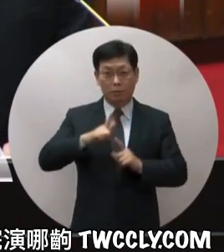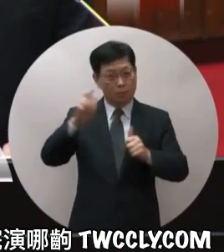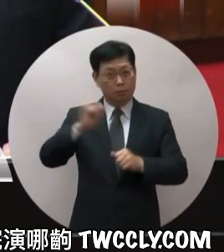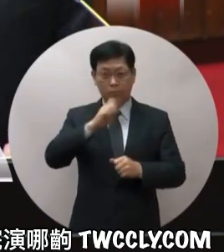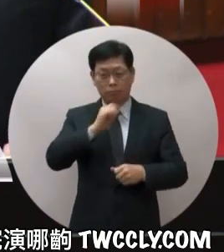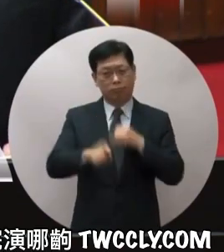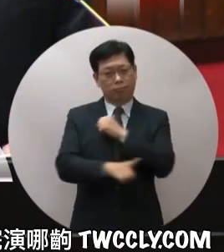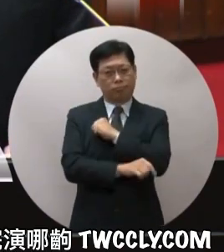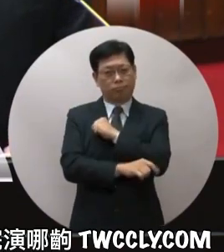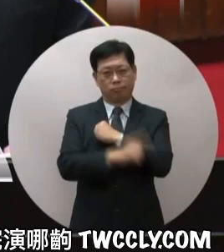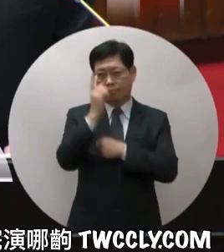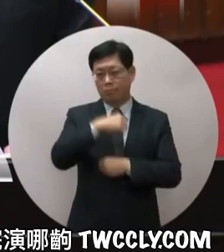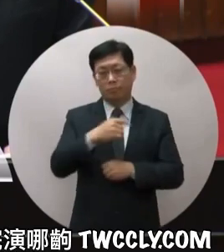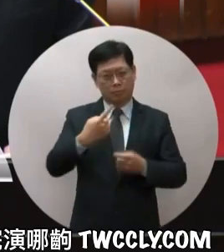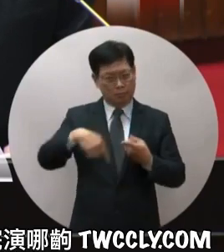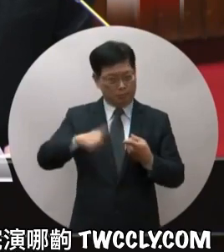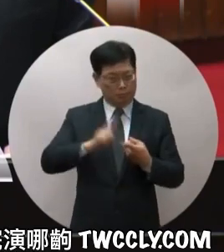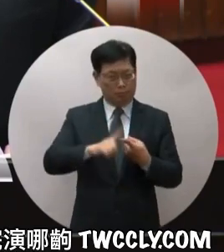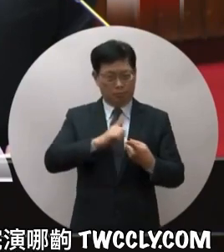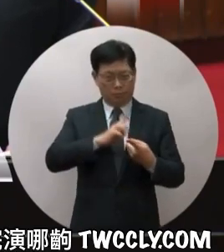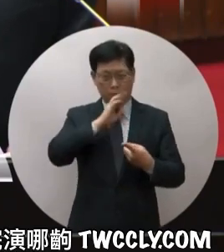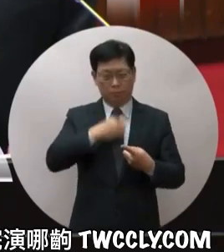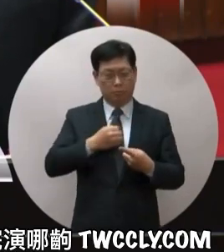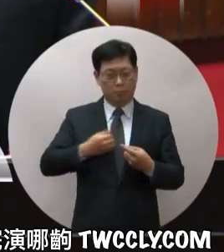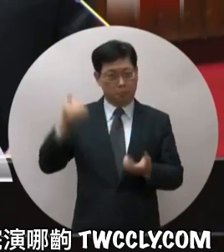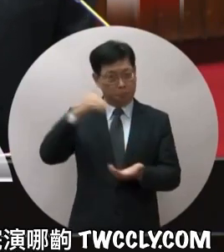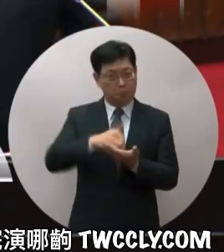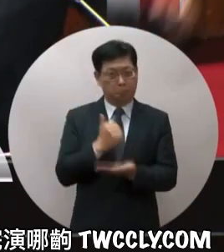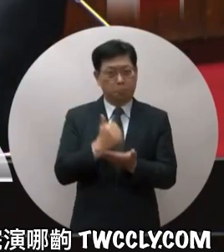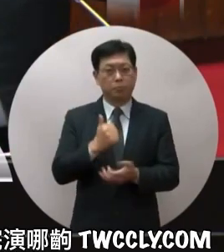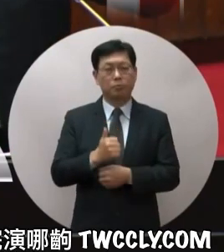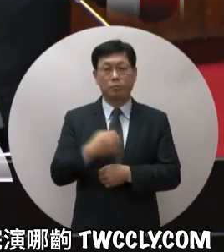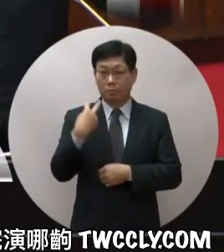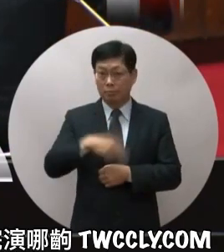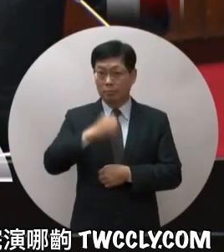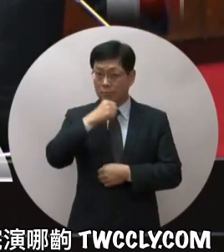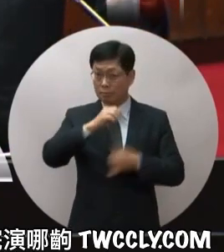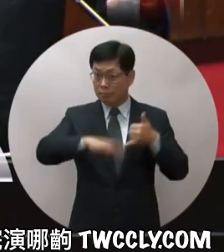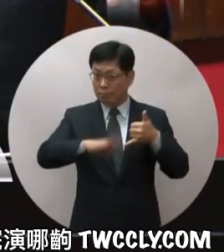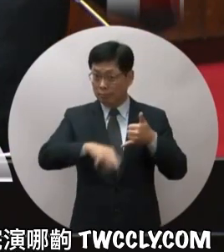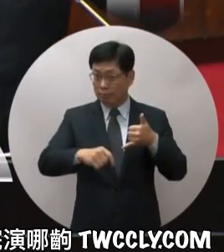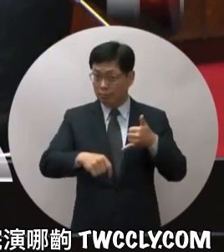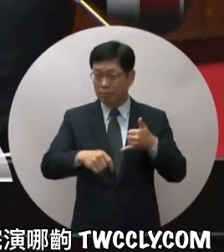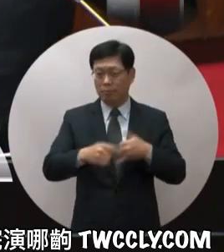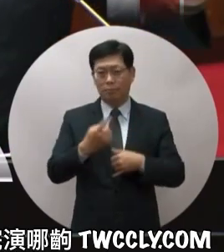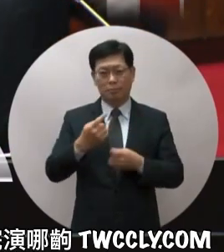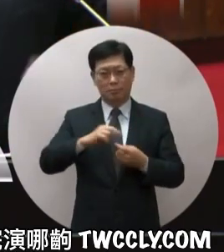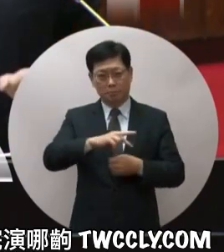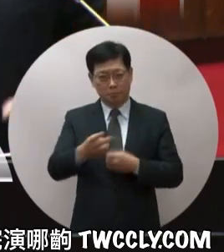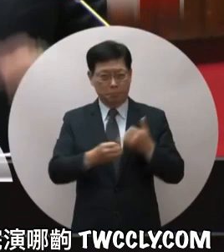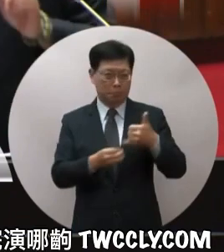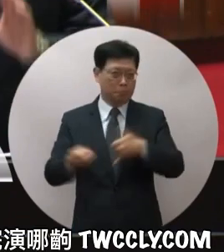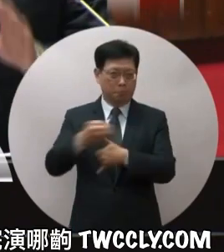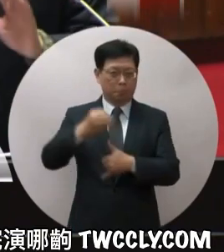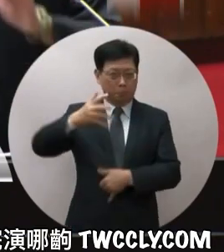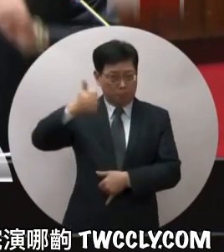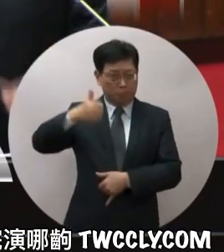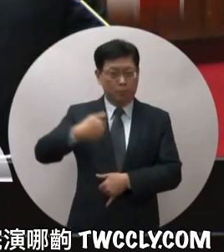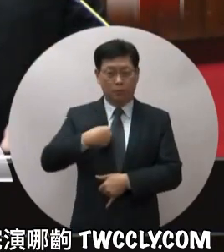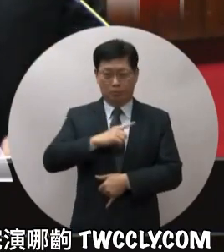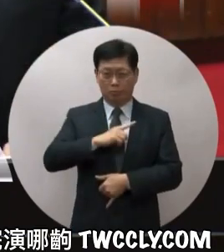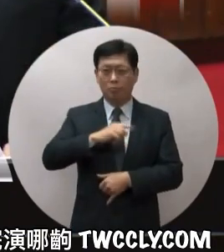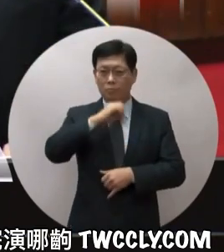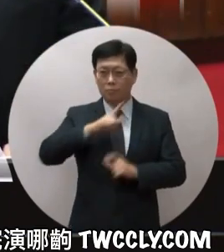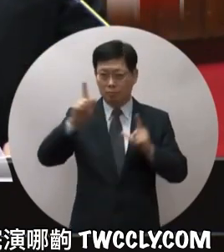屏東應該要好酒東實際說臺灣要變成臺灣頭我們屏東人